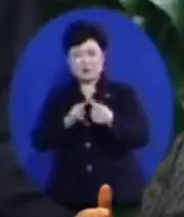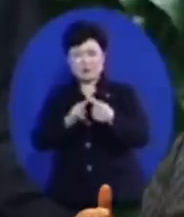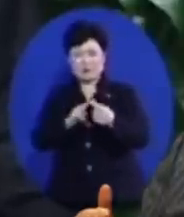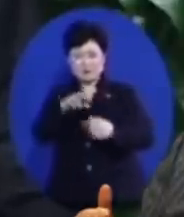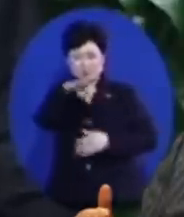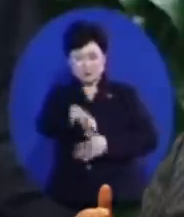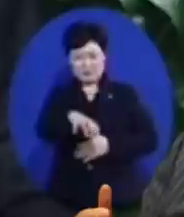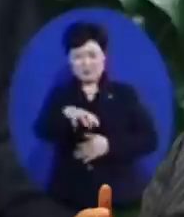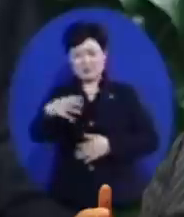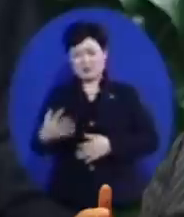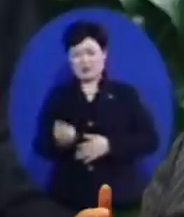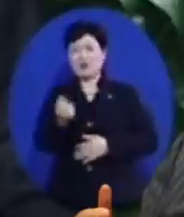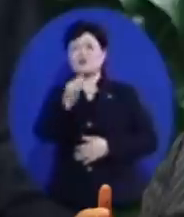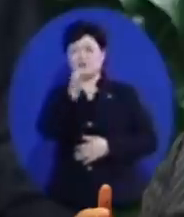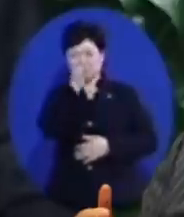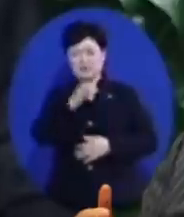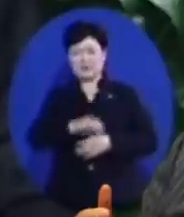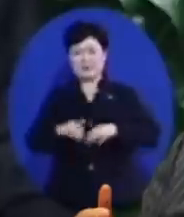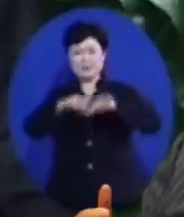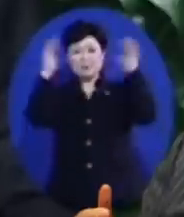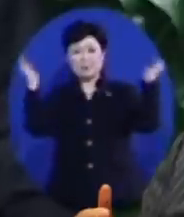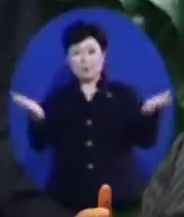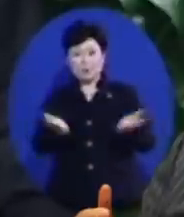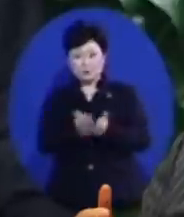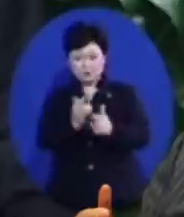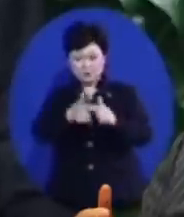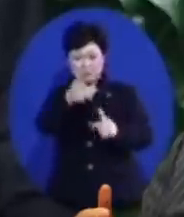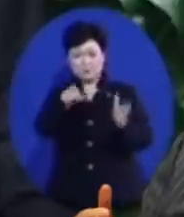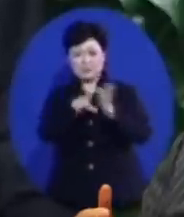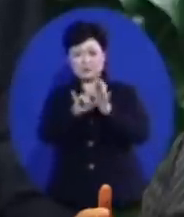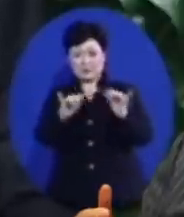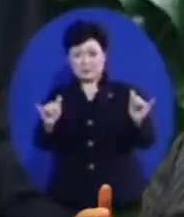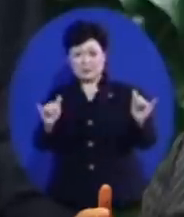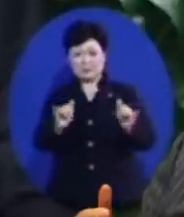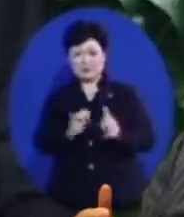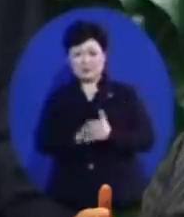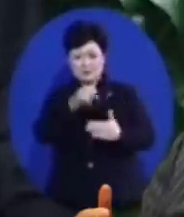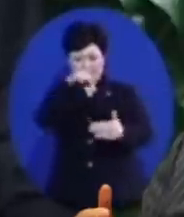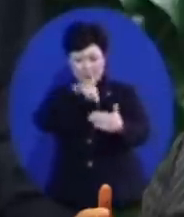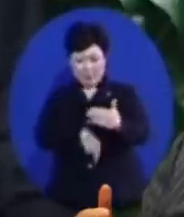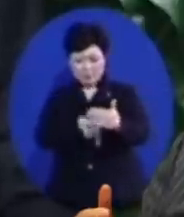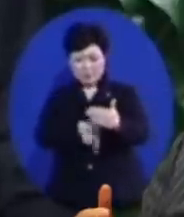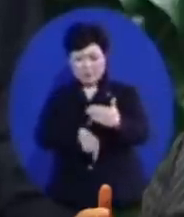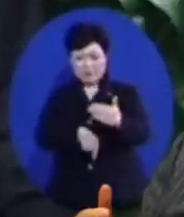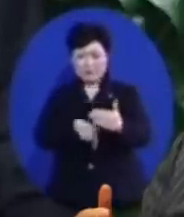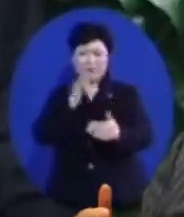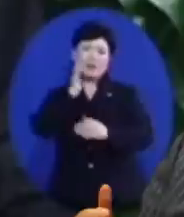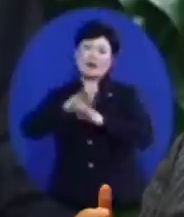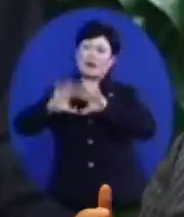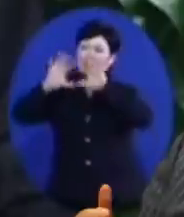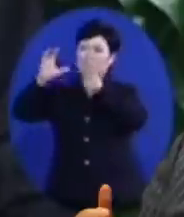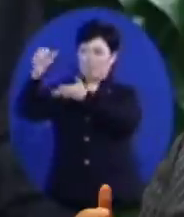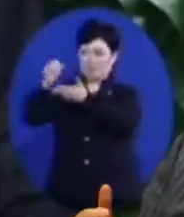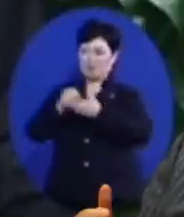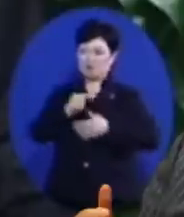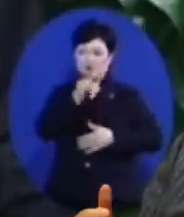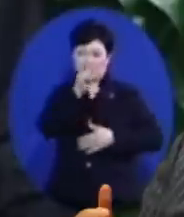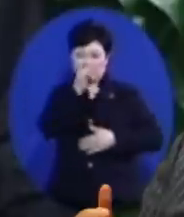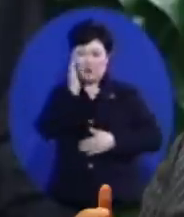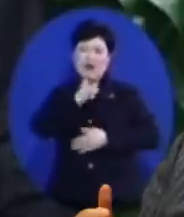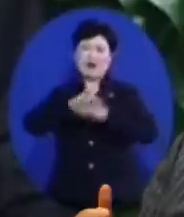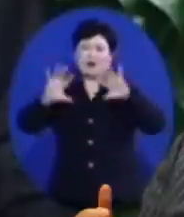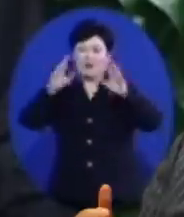가지고 있습니다. 모든 예수 믿는 사람들은 그 마음속에 하늘나라를 갖고 있고 하늘나라